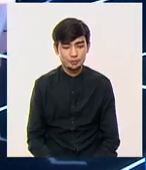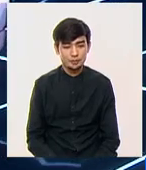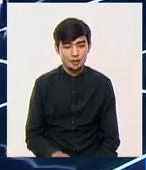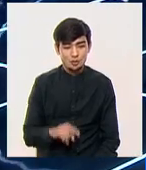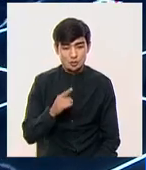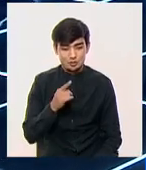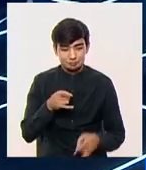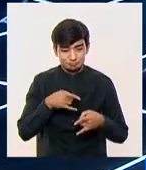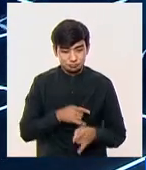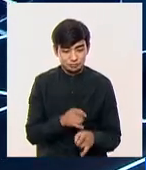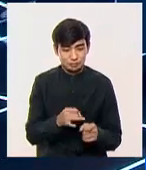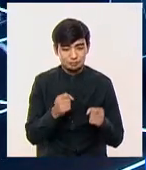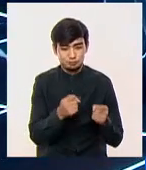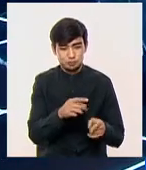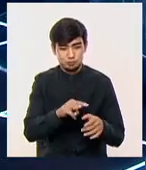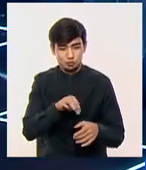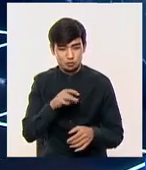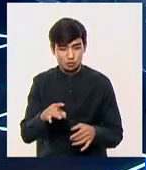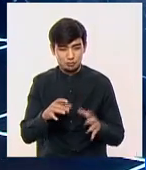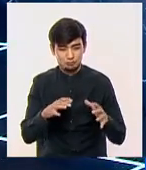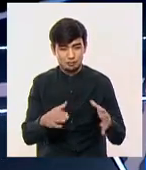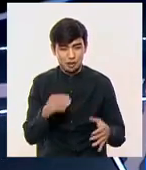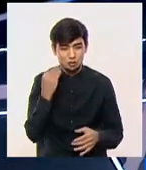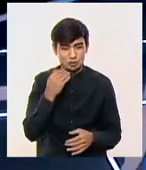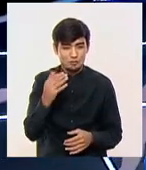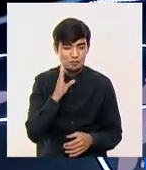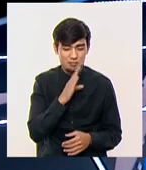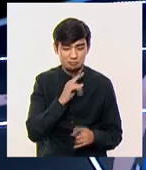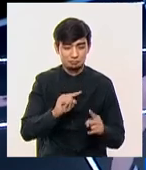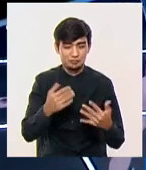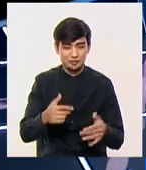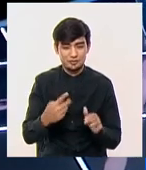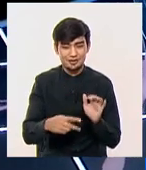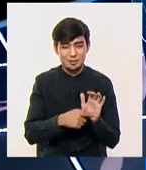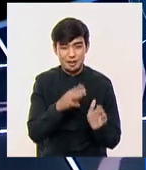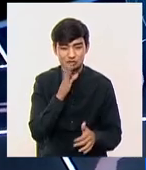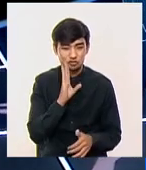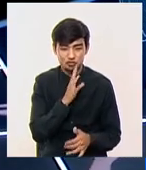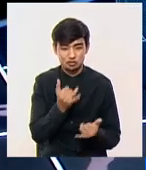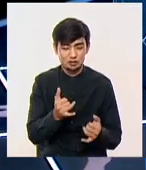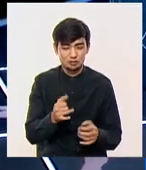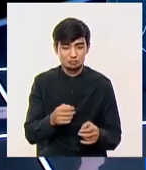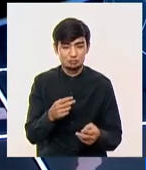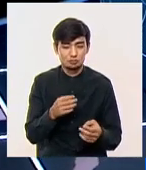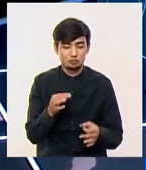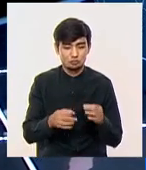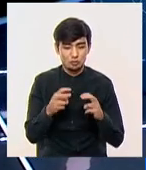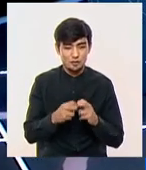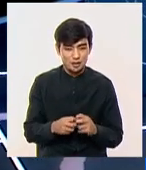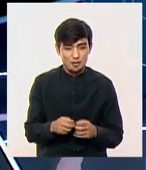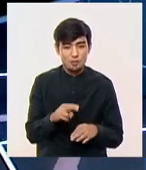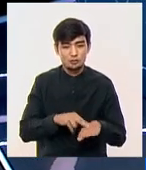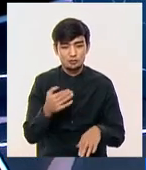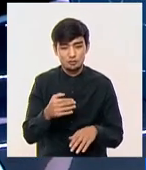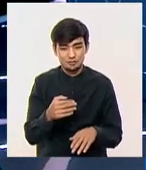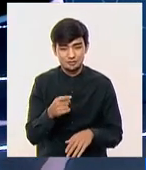Сәбиін туа сала қоқыс полигонына тастап кеткен ақтөбелік ана ұсталды. 27 жастағы әйел қазір тергеліп жатыр. Полиция департаментінің